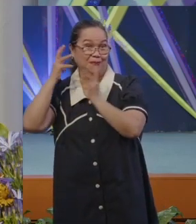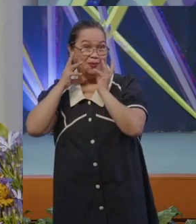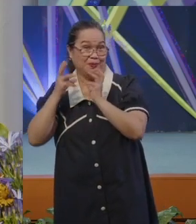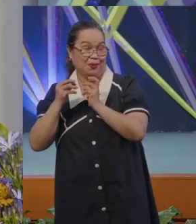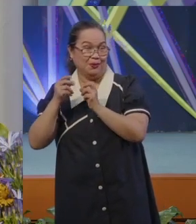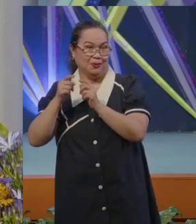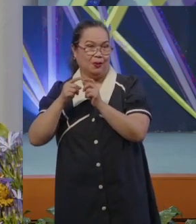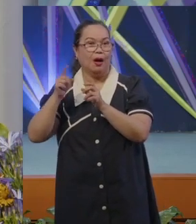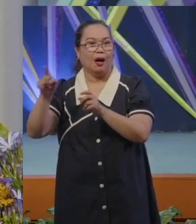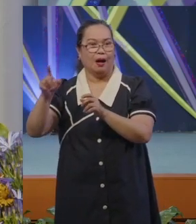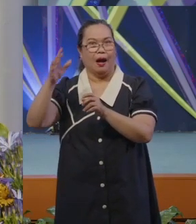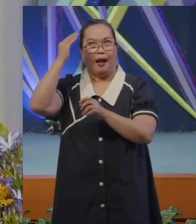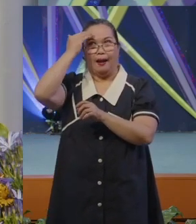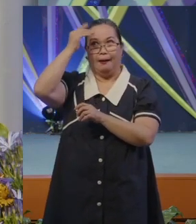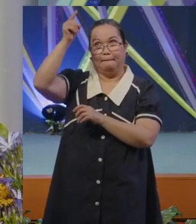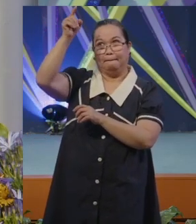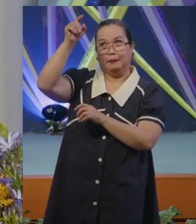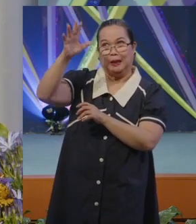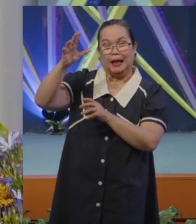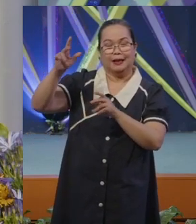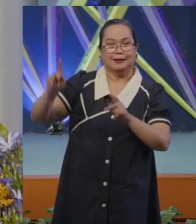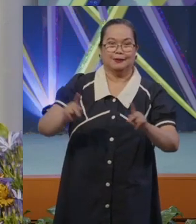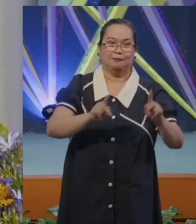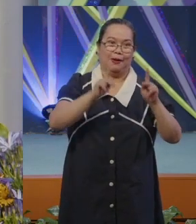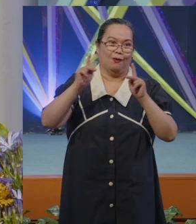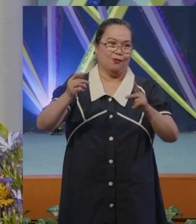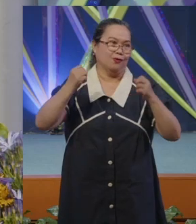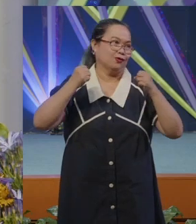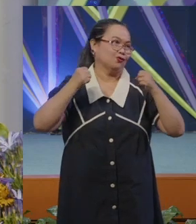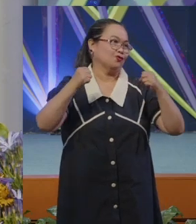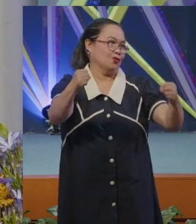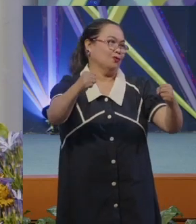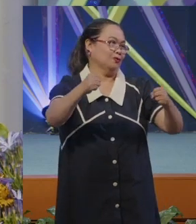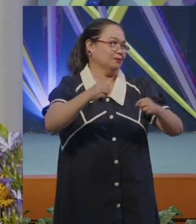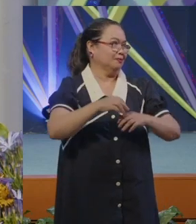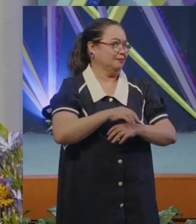ang kapangyarihan ng kanilang Diyos.